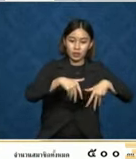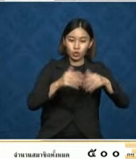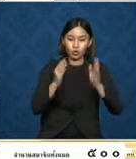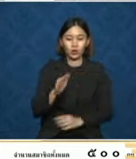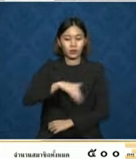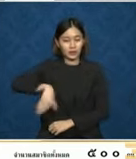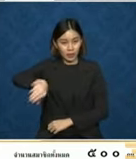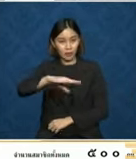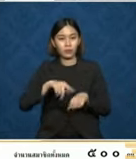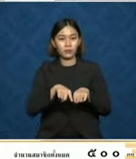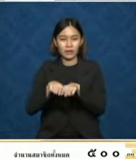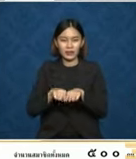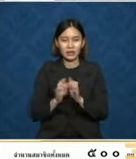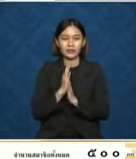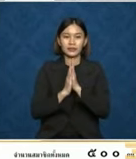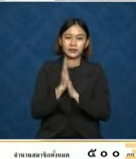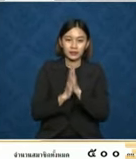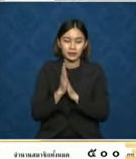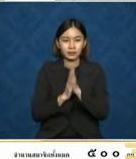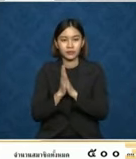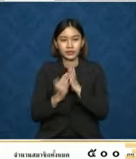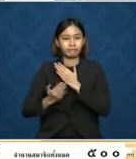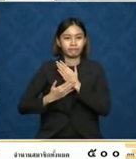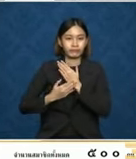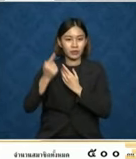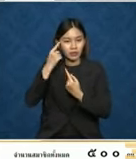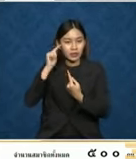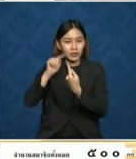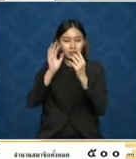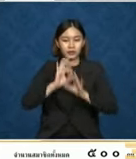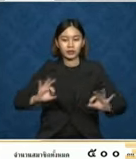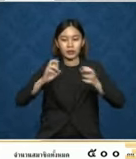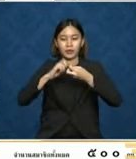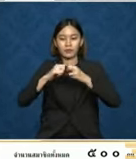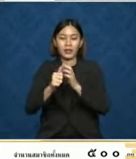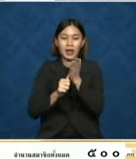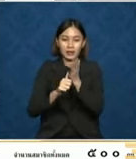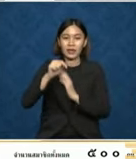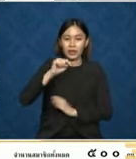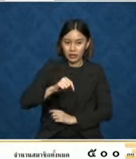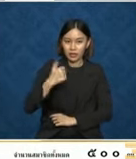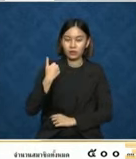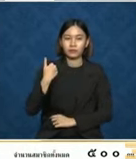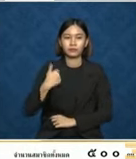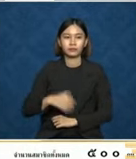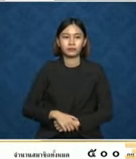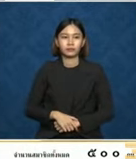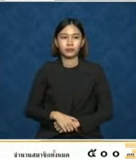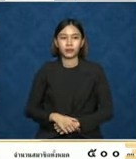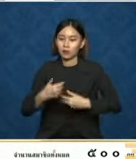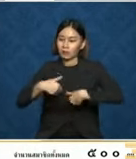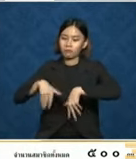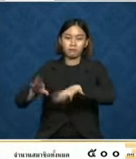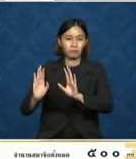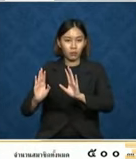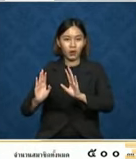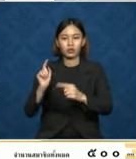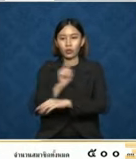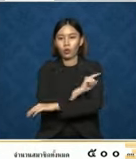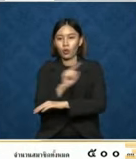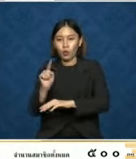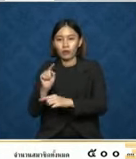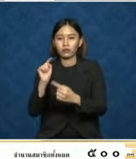ราเองครับที่ต้องตื่นตัวและเห็นความสำคัญในการแก้ไขปัญหาของเรื่องนี้มากยิ่งขึ้นอย่าปล่อยให้ถึงวัน